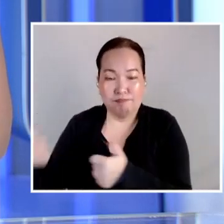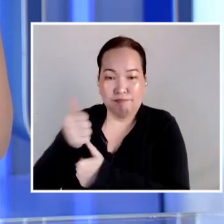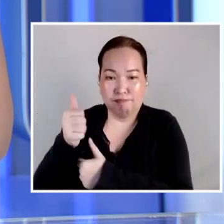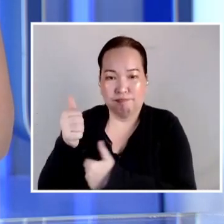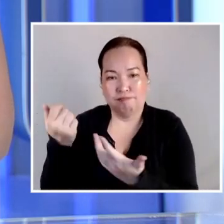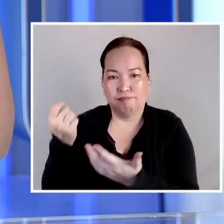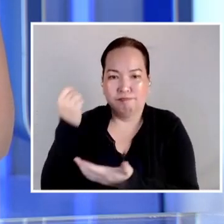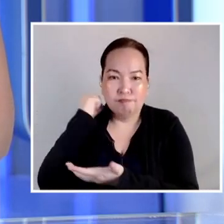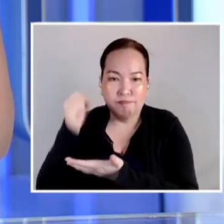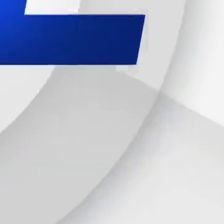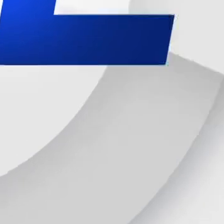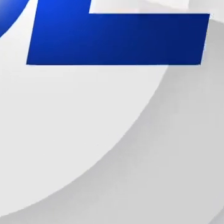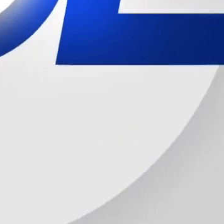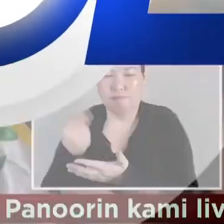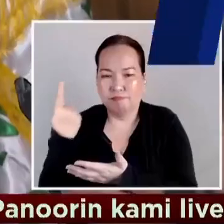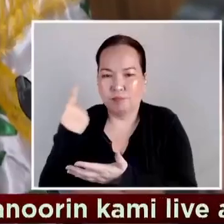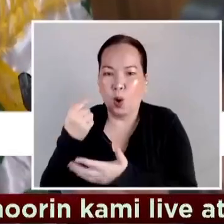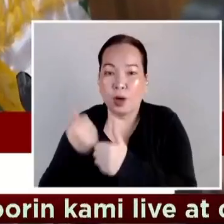Lady Vicencio.